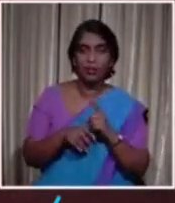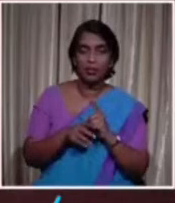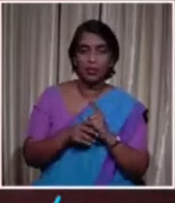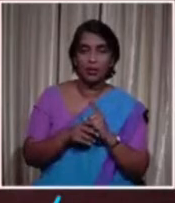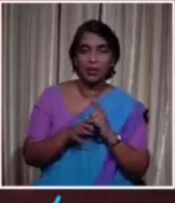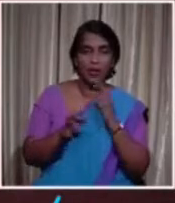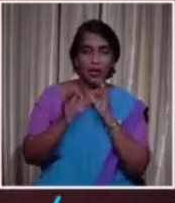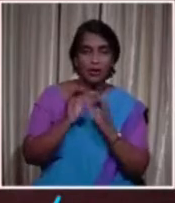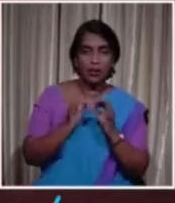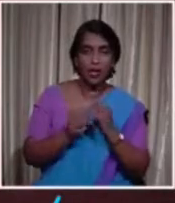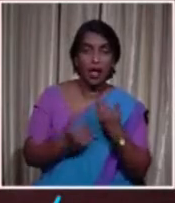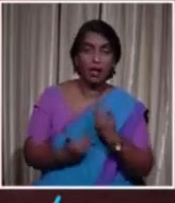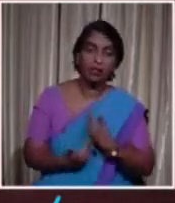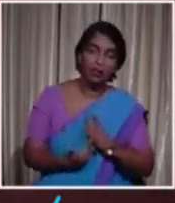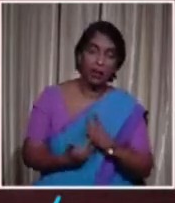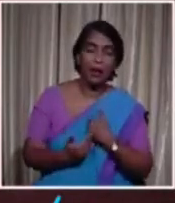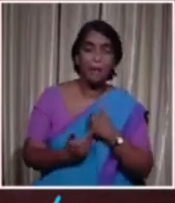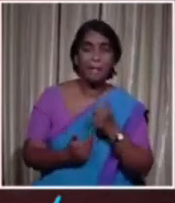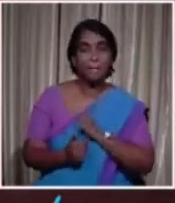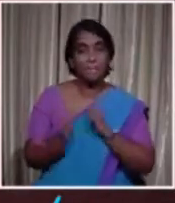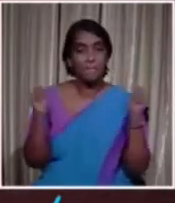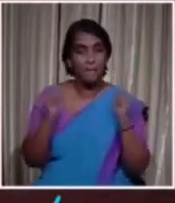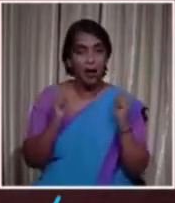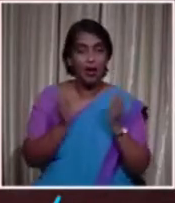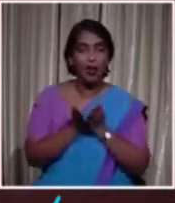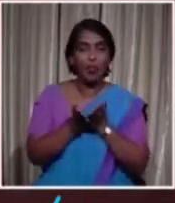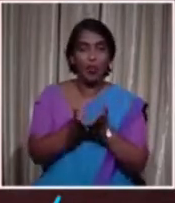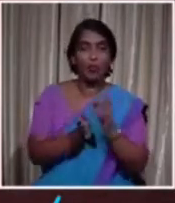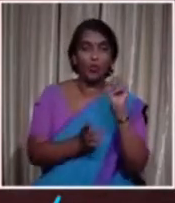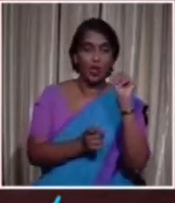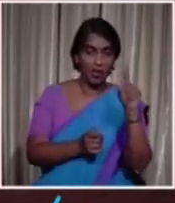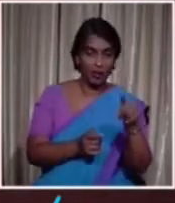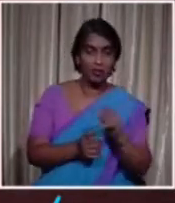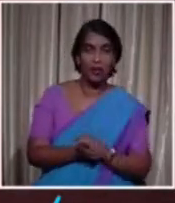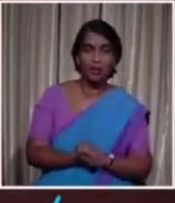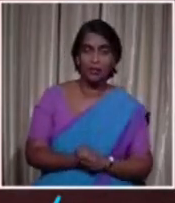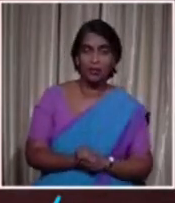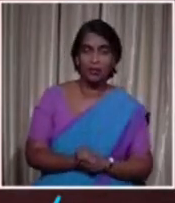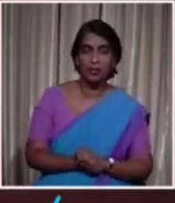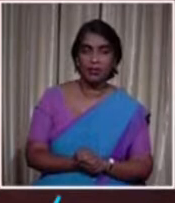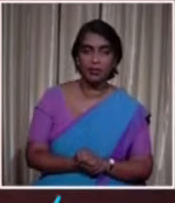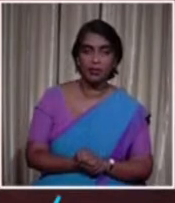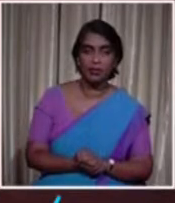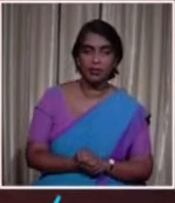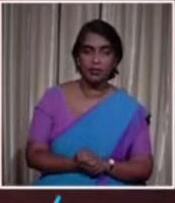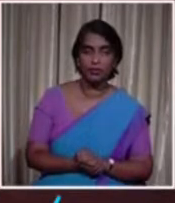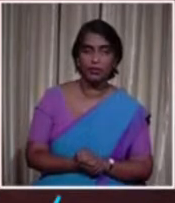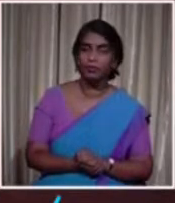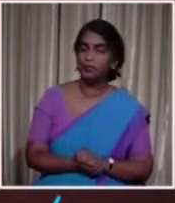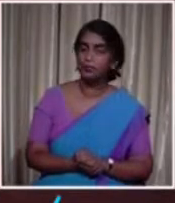kiwe asai bayai bottu enamai thamai thiyen. Asai bayai bottu enamai.